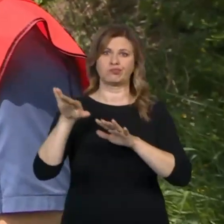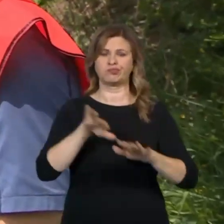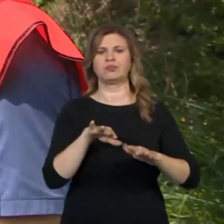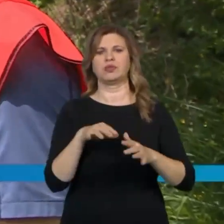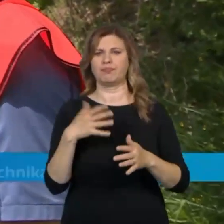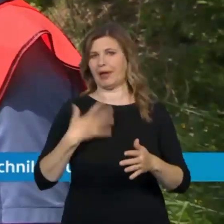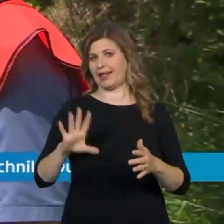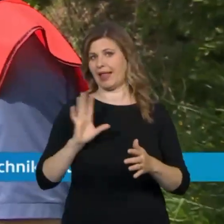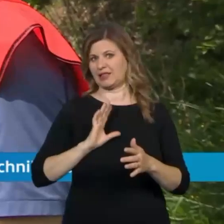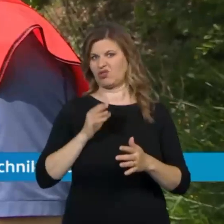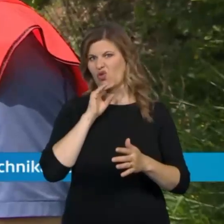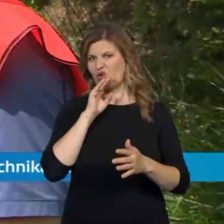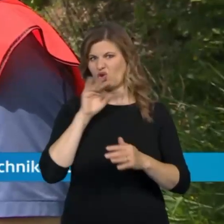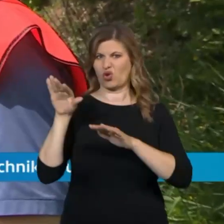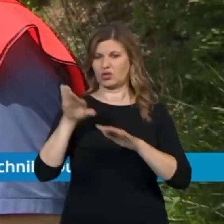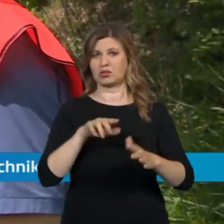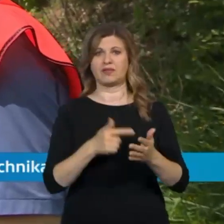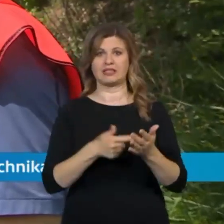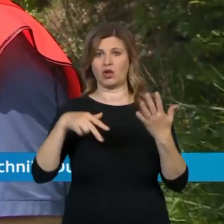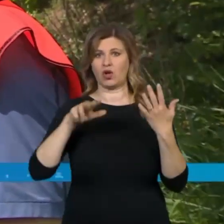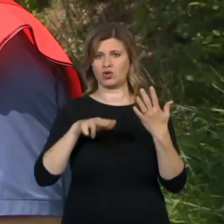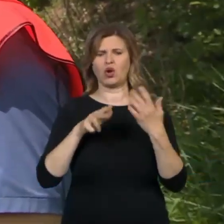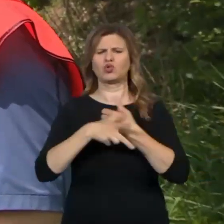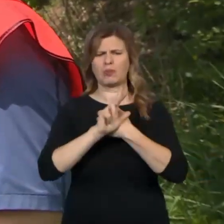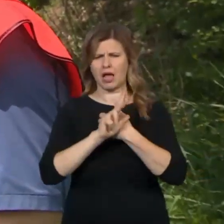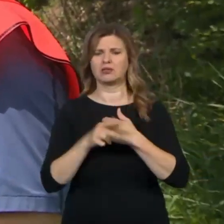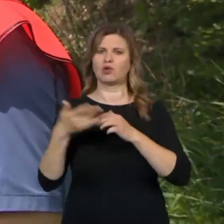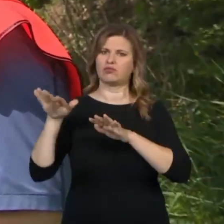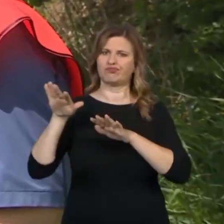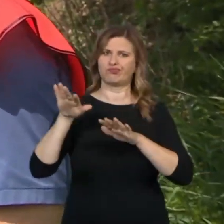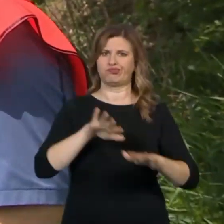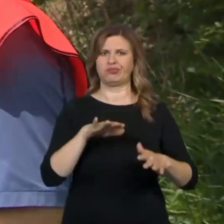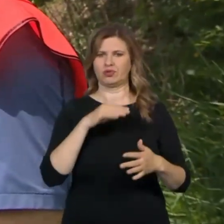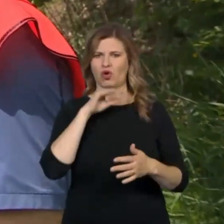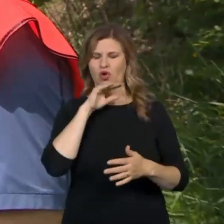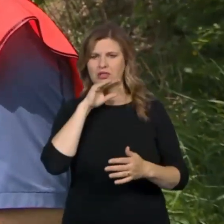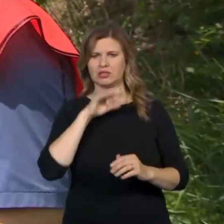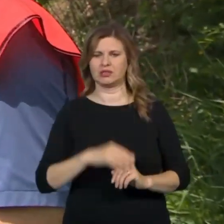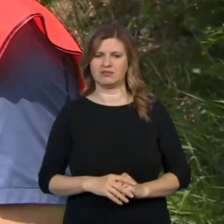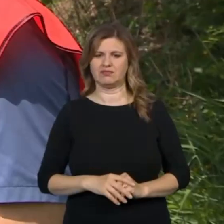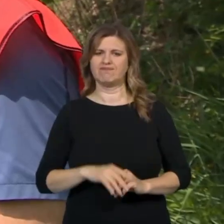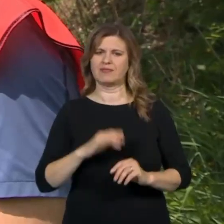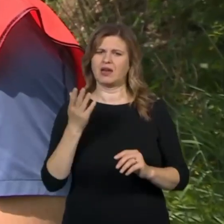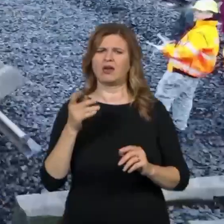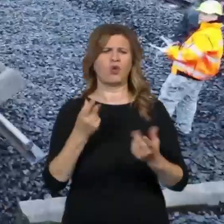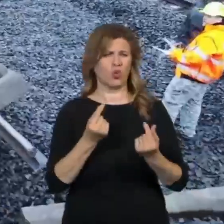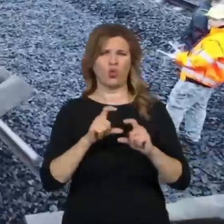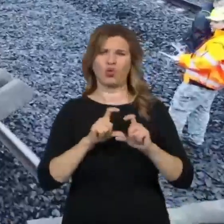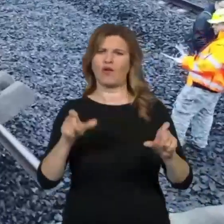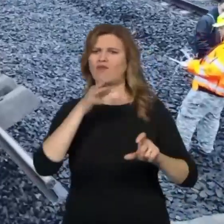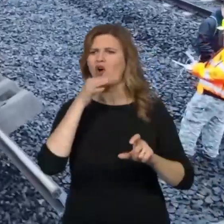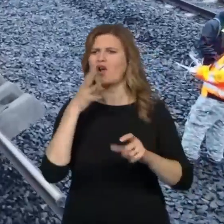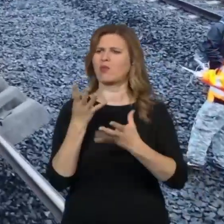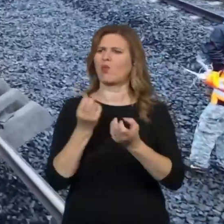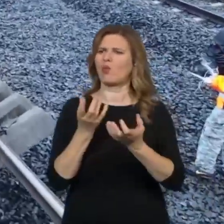sesuvu, který se udál v roce 2018, byla nefunkčnost, ano, odvodňovacích systémů. Trať se